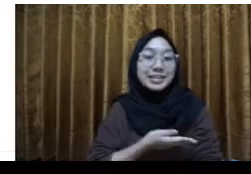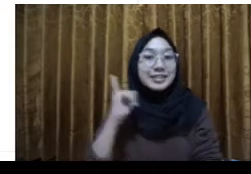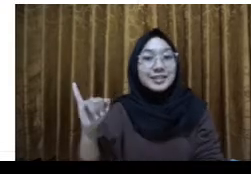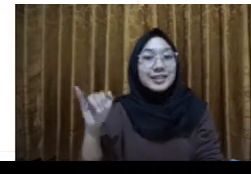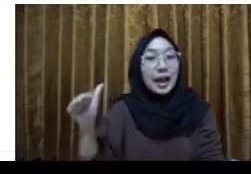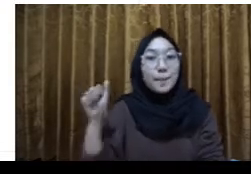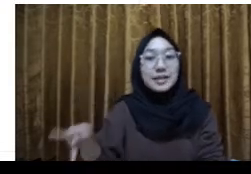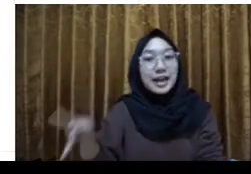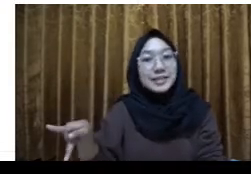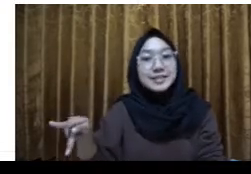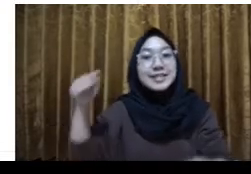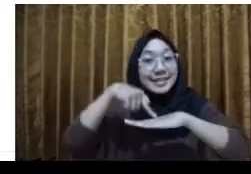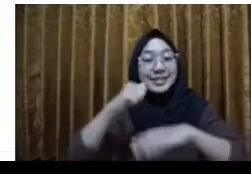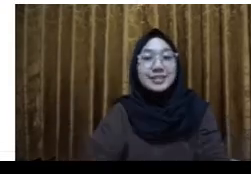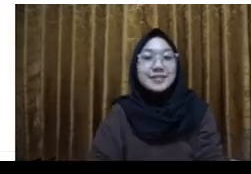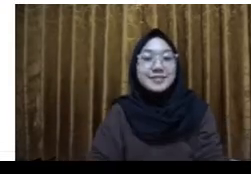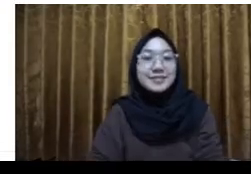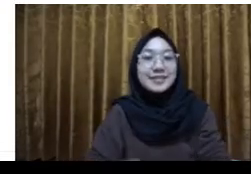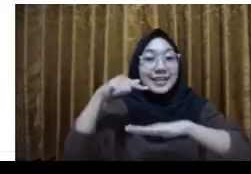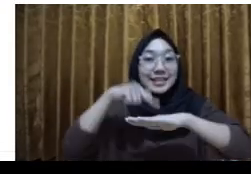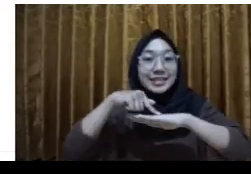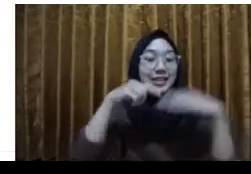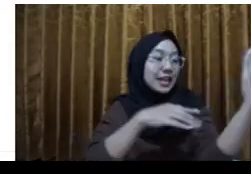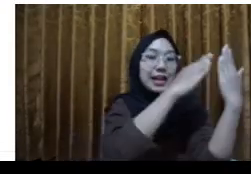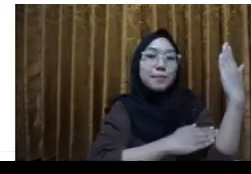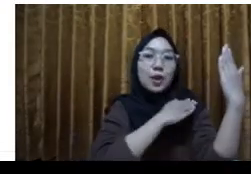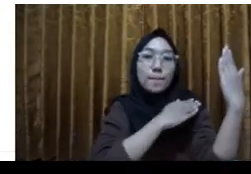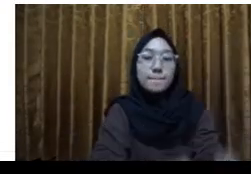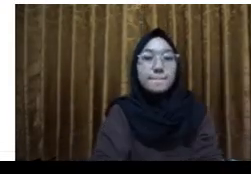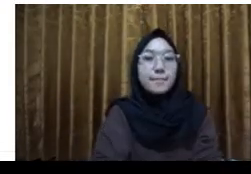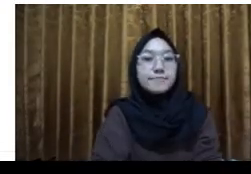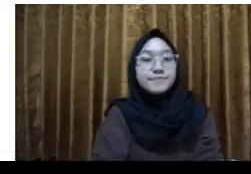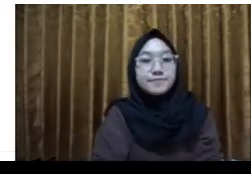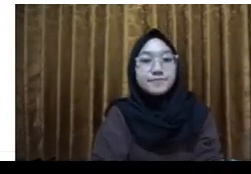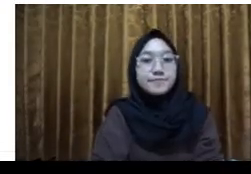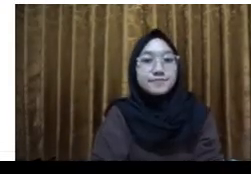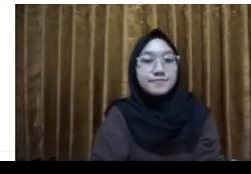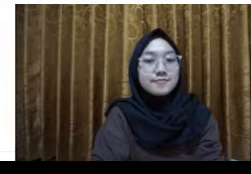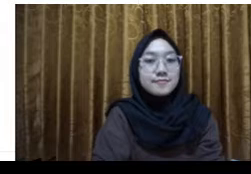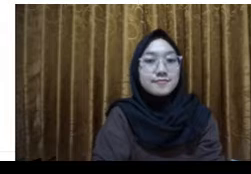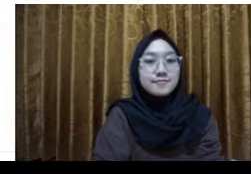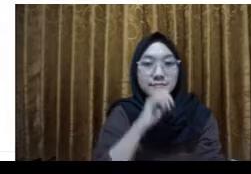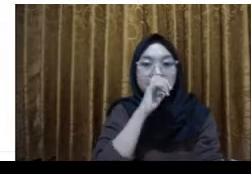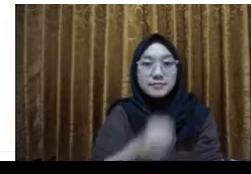memiliki aplikasi software Abi Find Reader di PC atau laptop masing-masing.